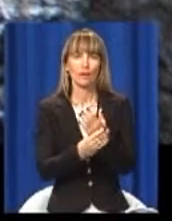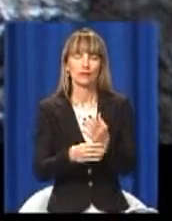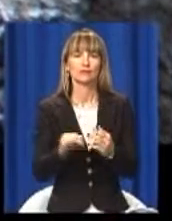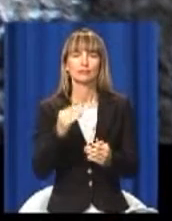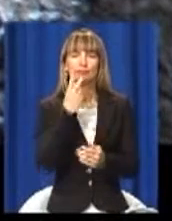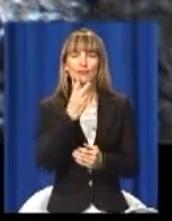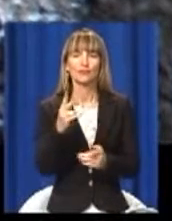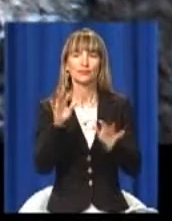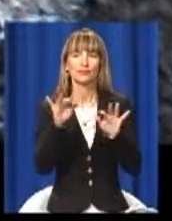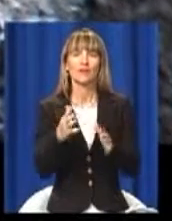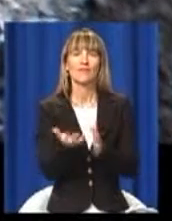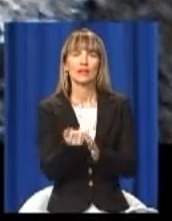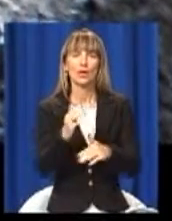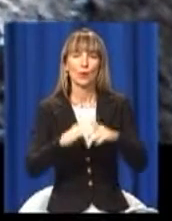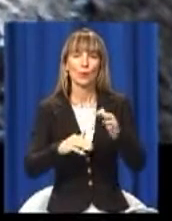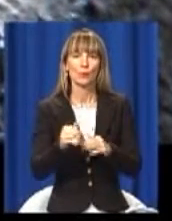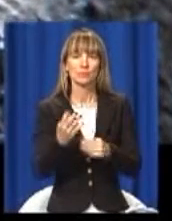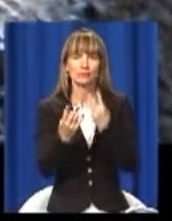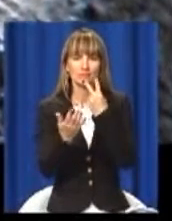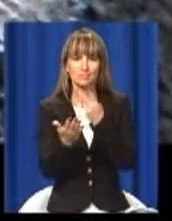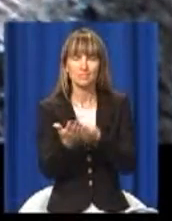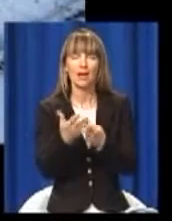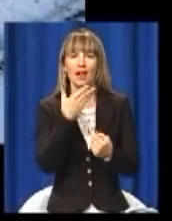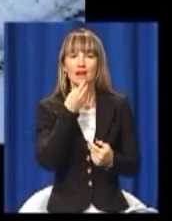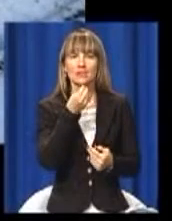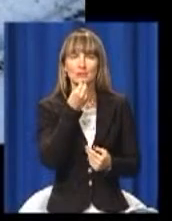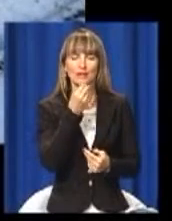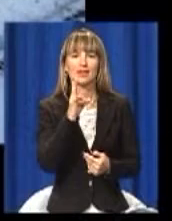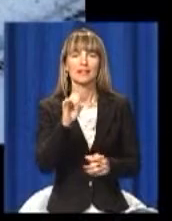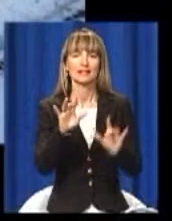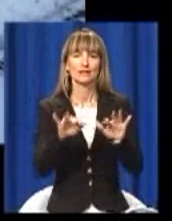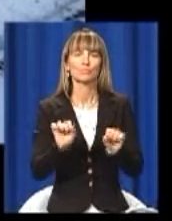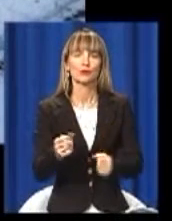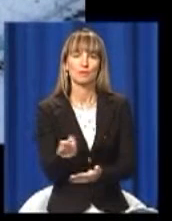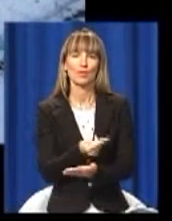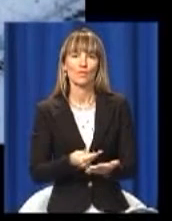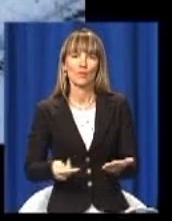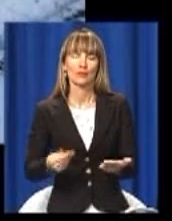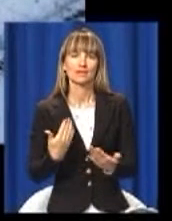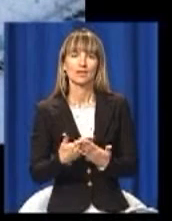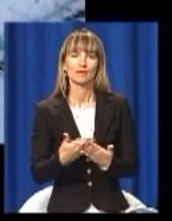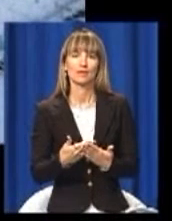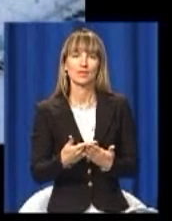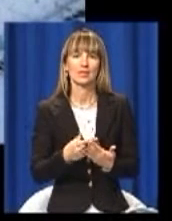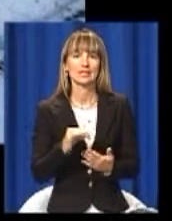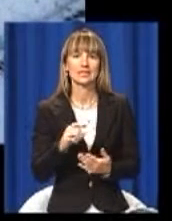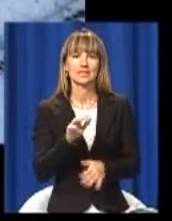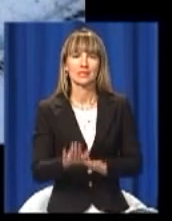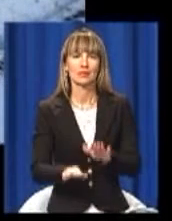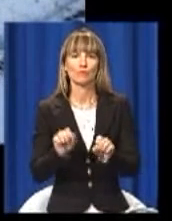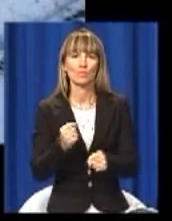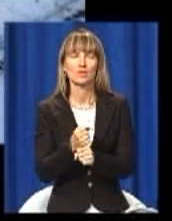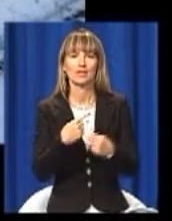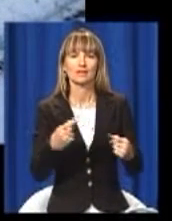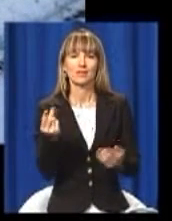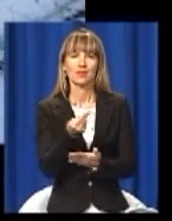огляд сніжинок. Візьміть лупу і вперед милуватися красою. На снігу можна малювати. Наприклад, із слідів можна робити різні